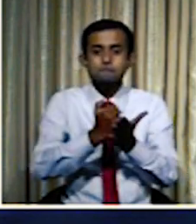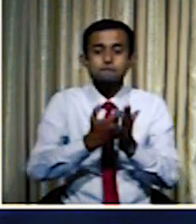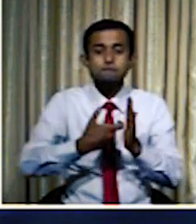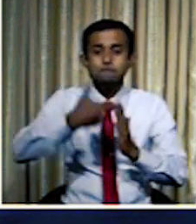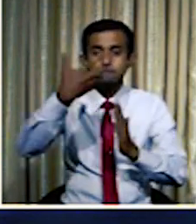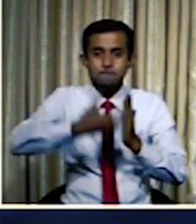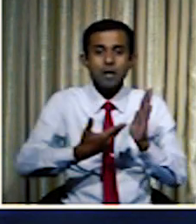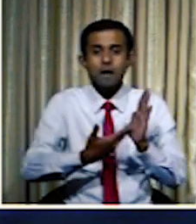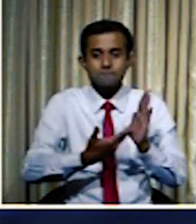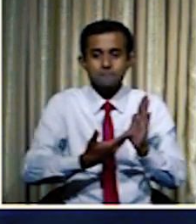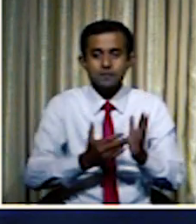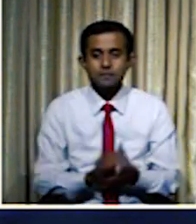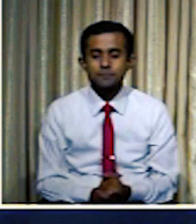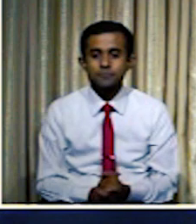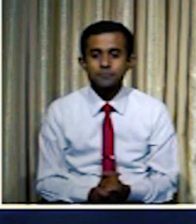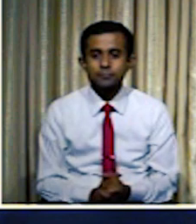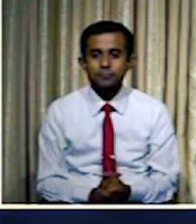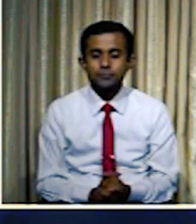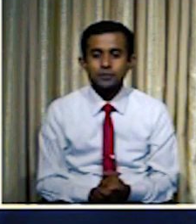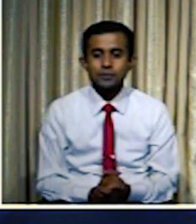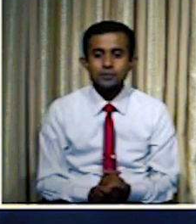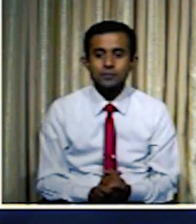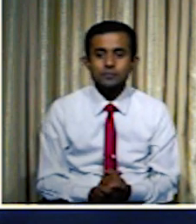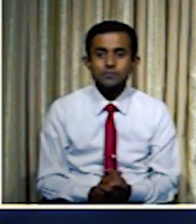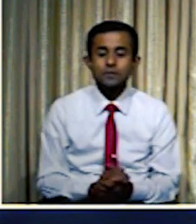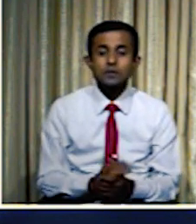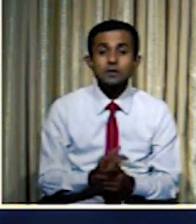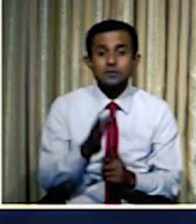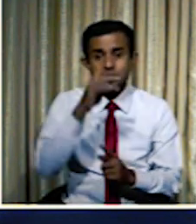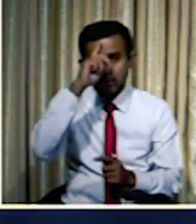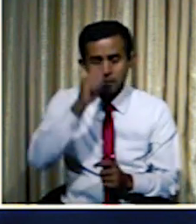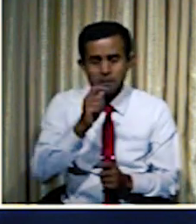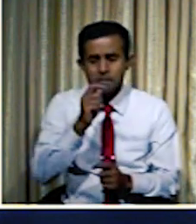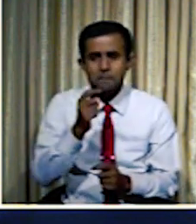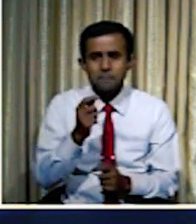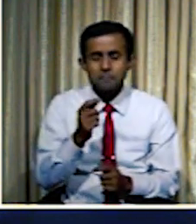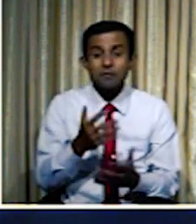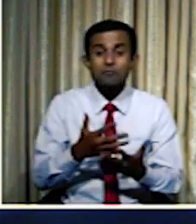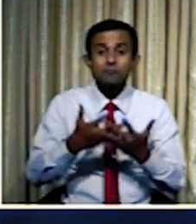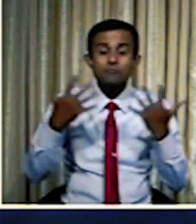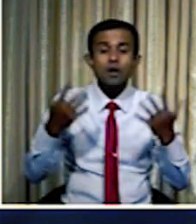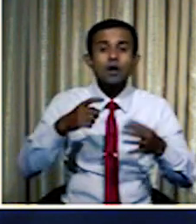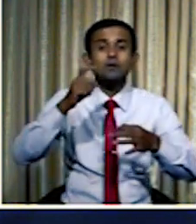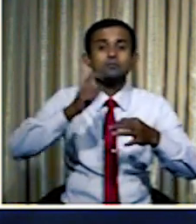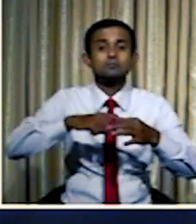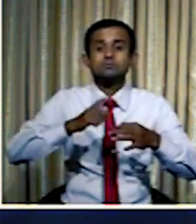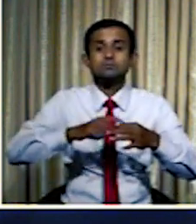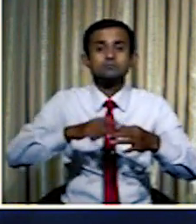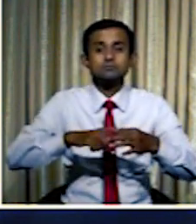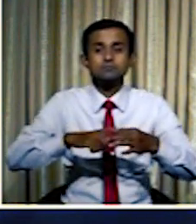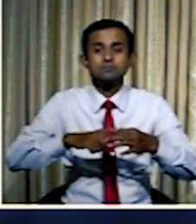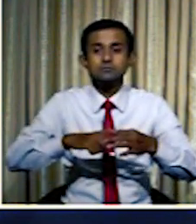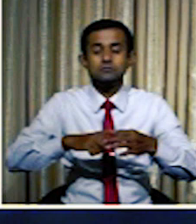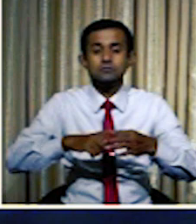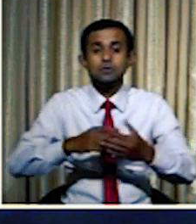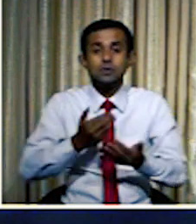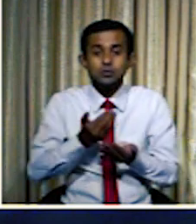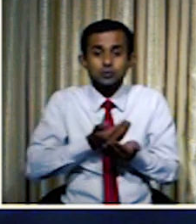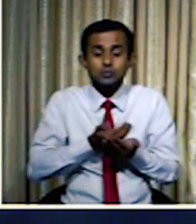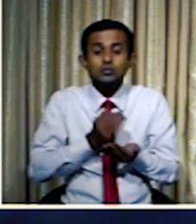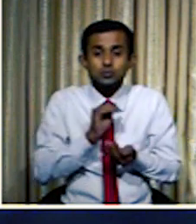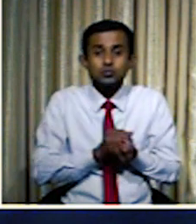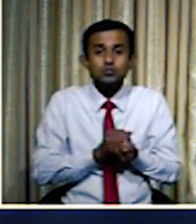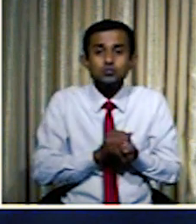කරපු වාර්තාවේ තියෙනවා. ඒ කියන්නේ ගරු සභාපතිතුමනි විශාල ප්‍රශ්නයක්. ඒ කියන්නේ අතේ